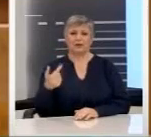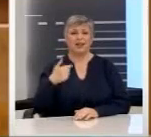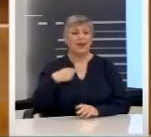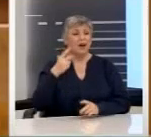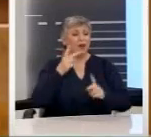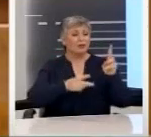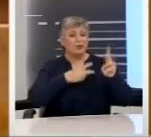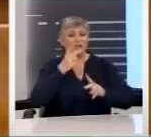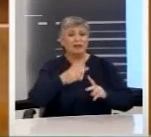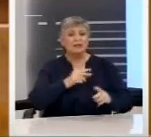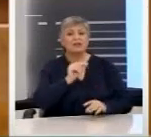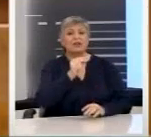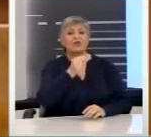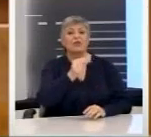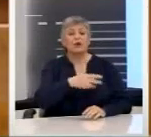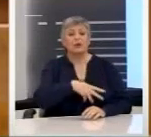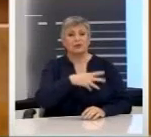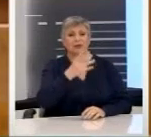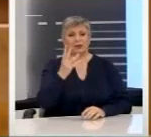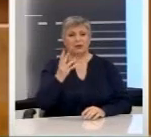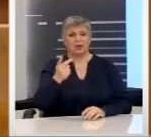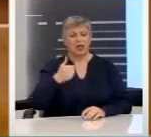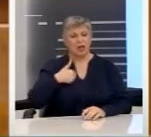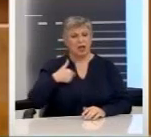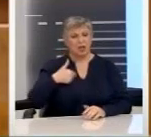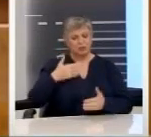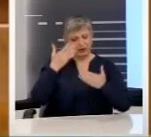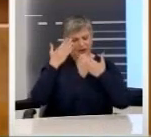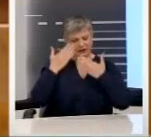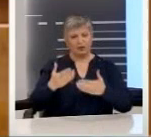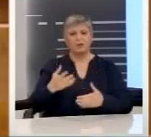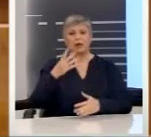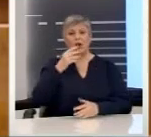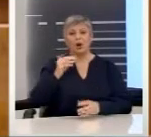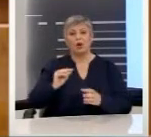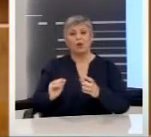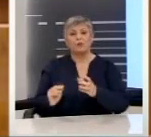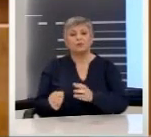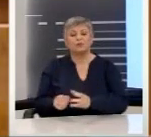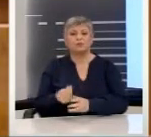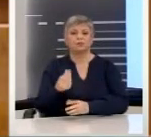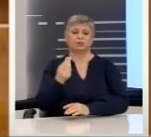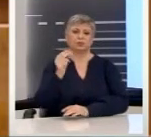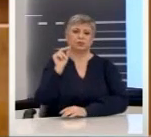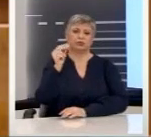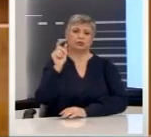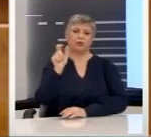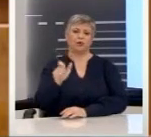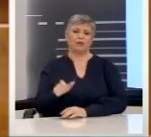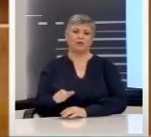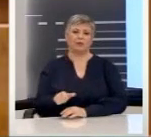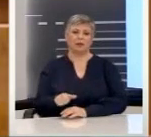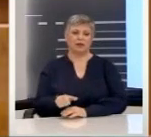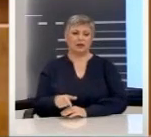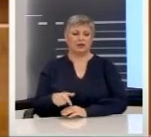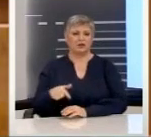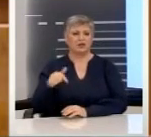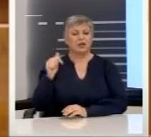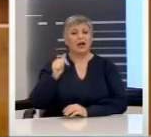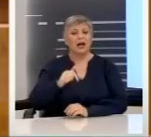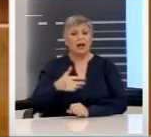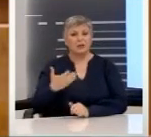ΣΥΡΙΖΑ, νομίζω εμείς έχουμε τιμή που είμαστε στο Ελληνικό Κοινοβούλιο. Όχι για κανένα λόγο, η ευθεία στο ώρα της διαβουλής, θα